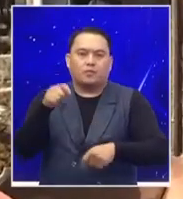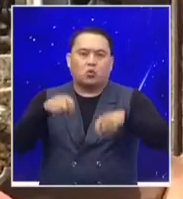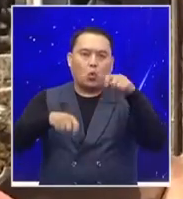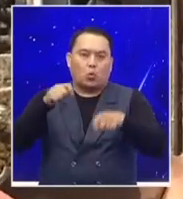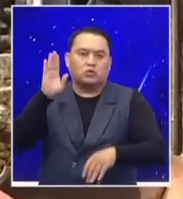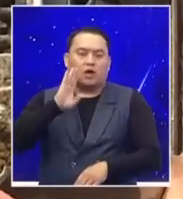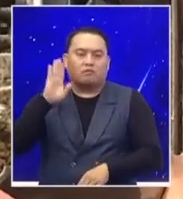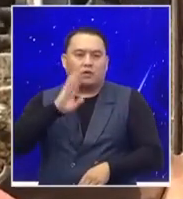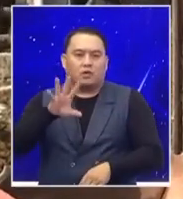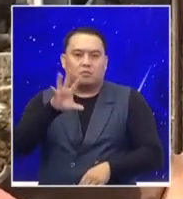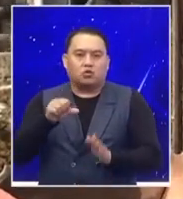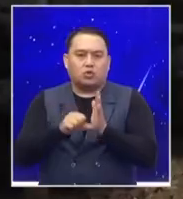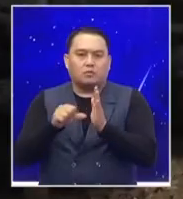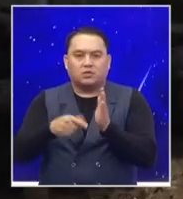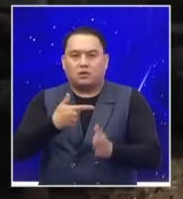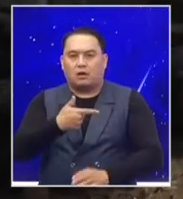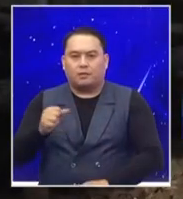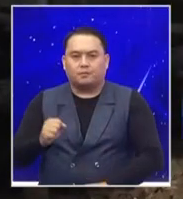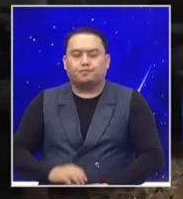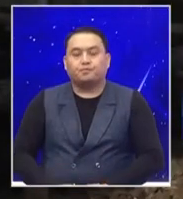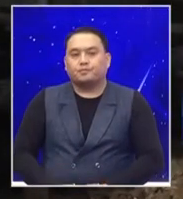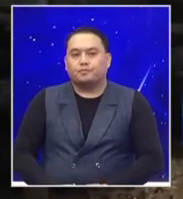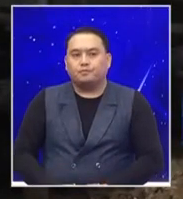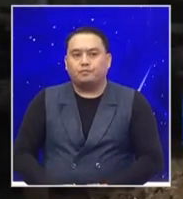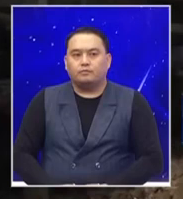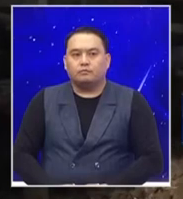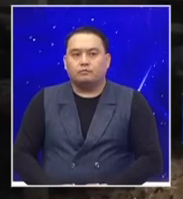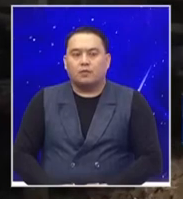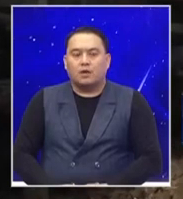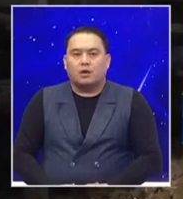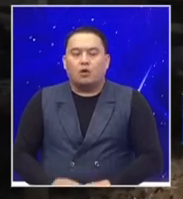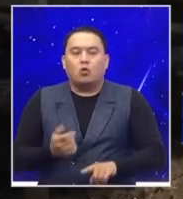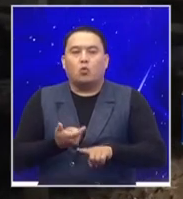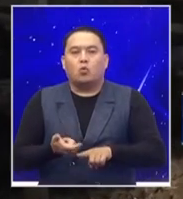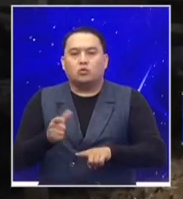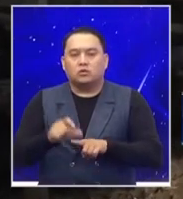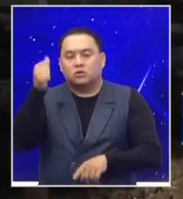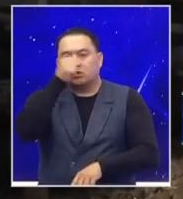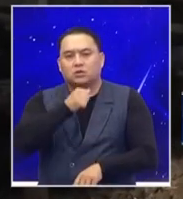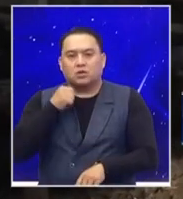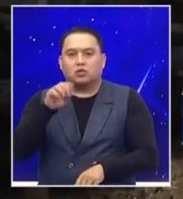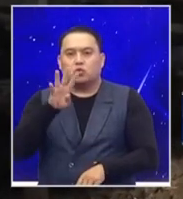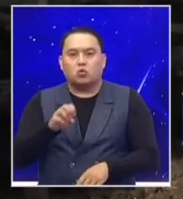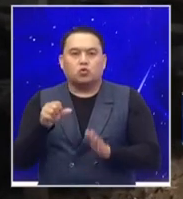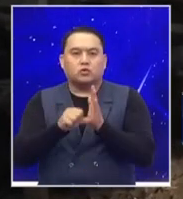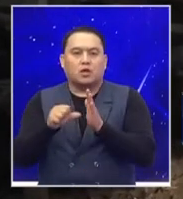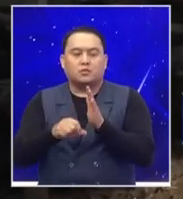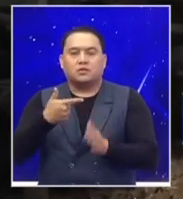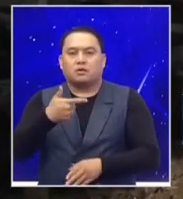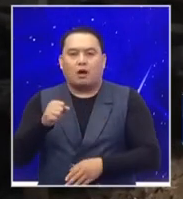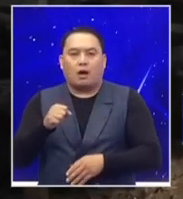суарылатын жер аумағы 560 гектар. Биылғы жылдың өзінде 464 гектар жерге жеміс-жидек бағдарын